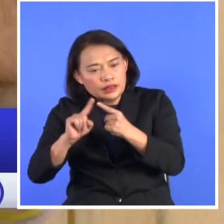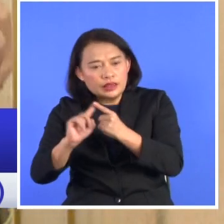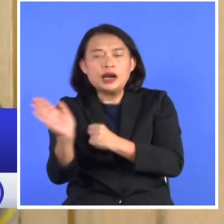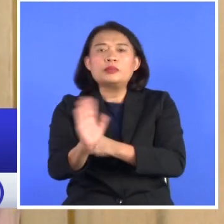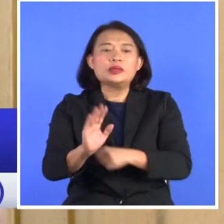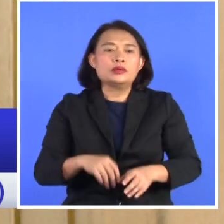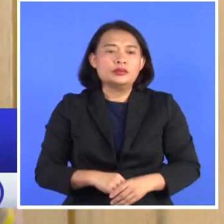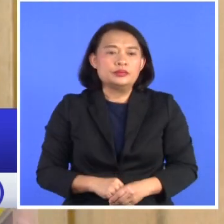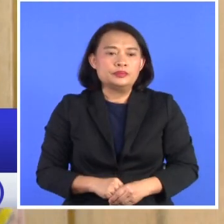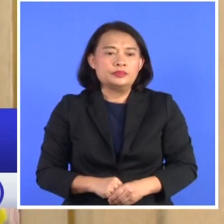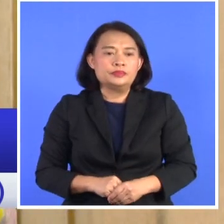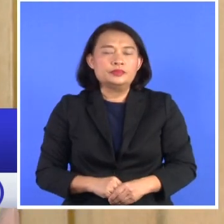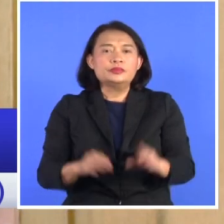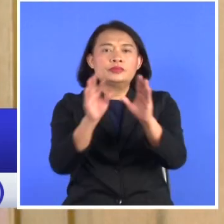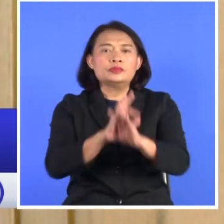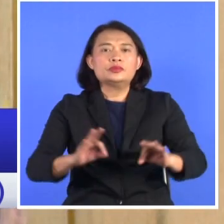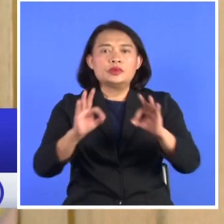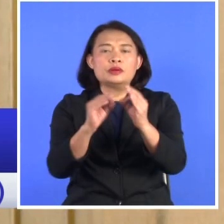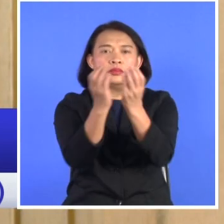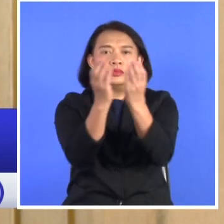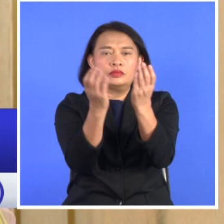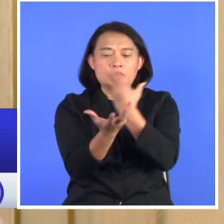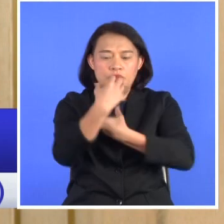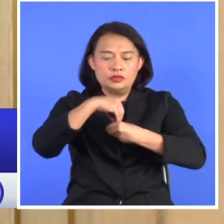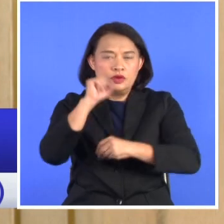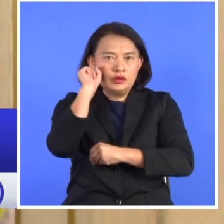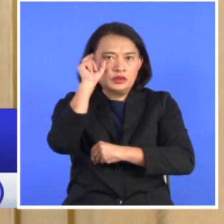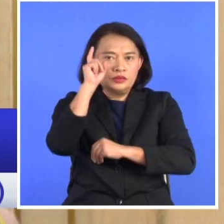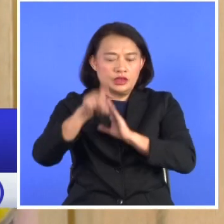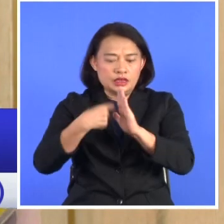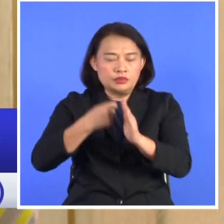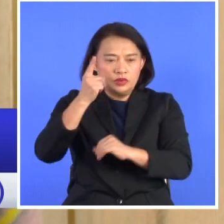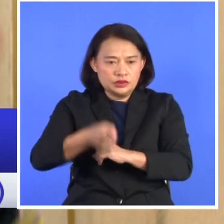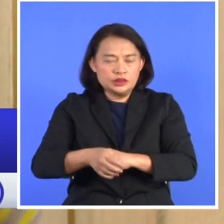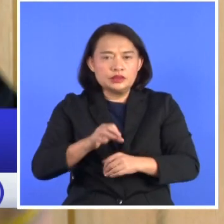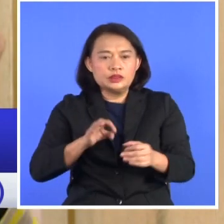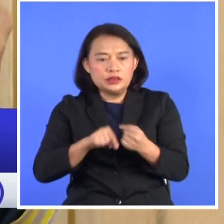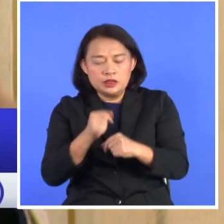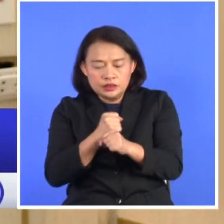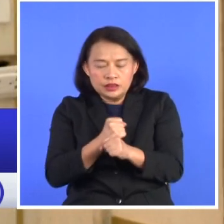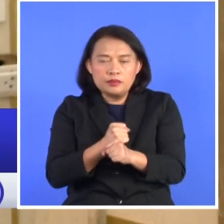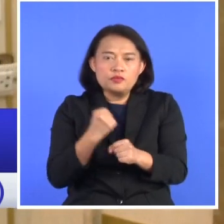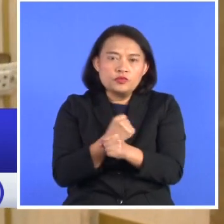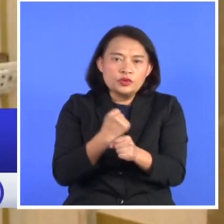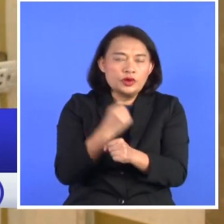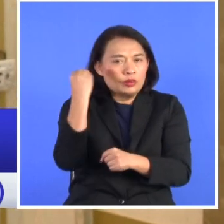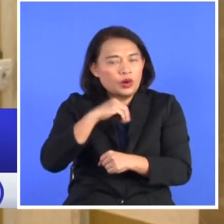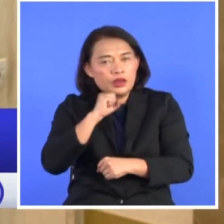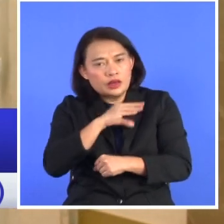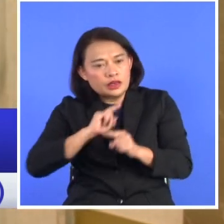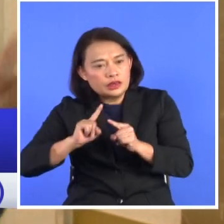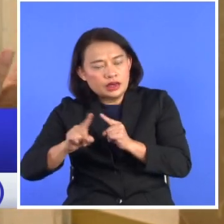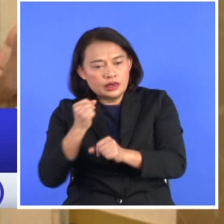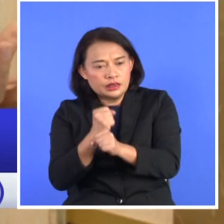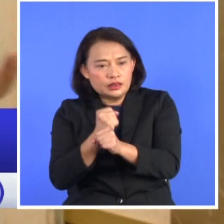สิ้นธรรมะก็จะสอนให้เราเข้าใจในความเป็นจริงในความเพียรที่จะทำสิ่งนั้นให้ดีให้สำเร็จถึงเรื่องราวของ